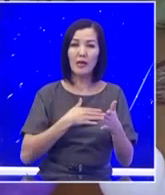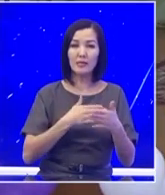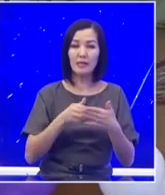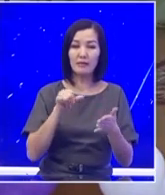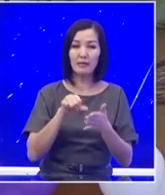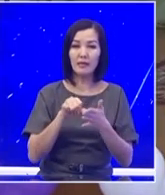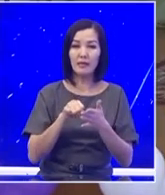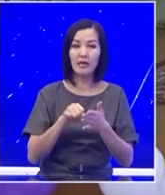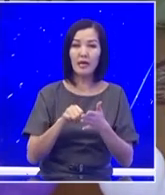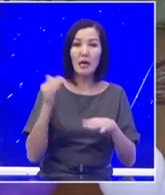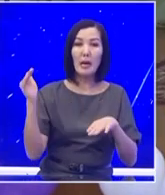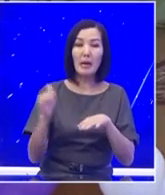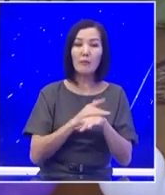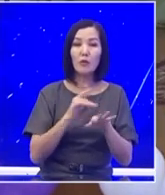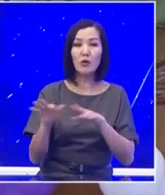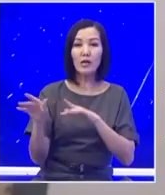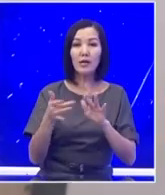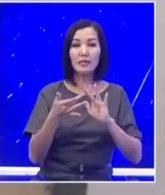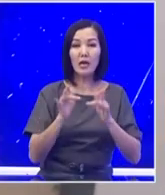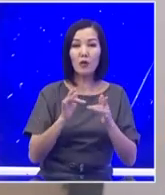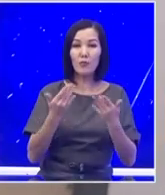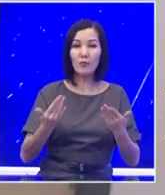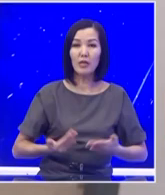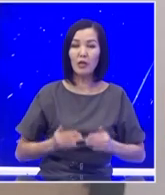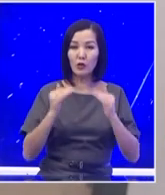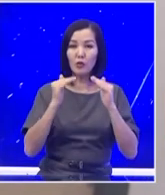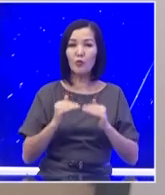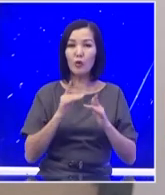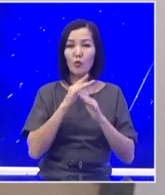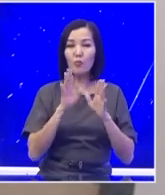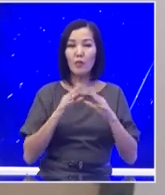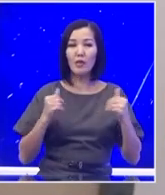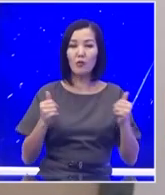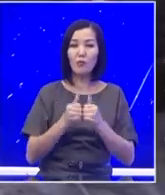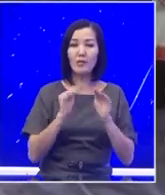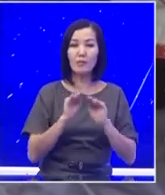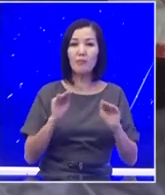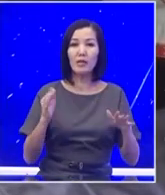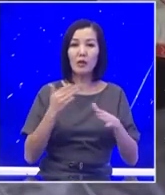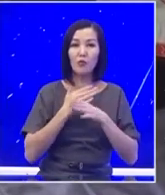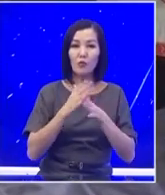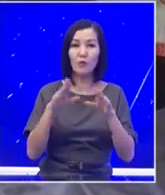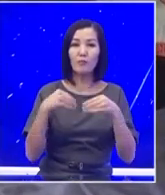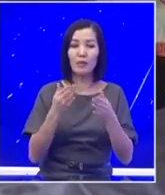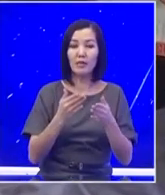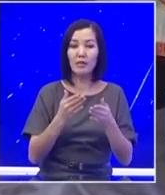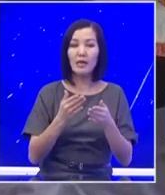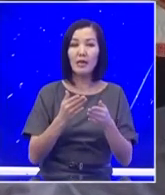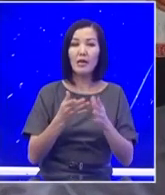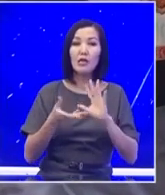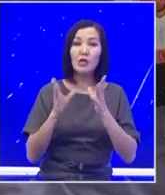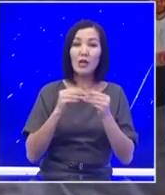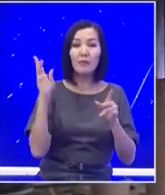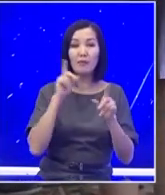Еске салай, қамқорлық акциясы әлеуметтік жағдайы төмен көп балалы отбасыдан шыққан балаларға көмек көрсетуге бағытталған. Жалпы